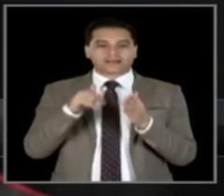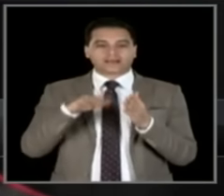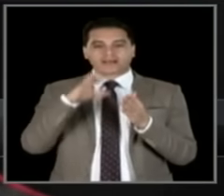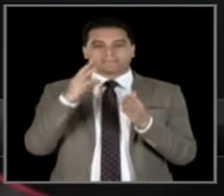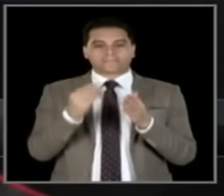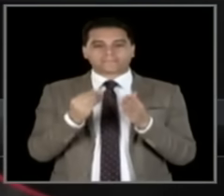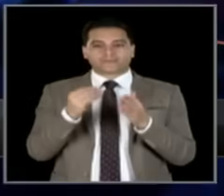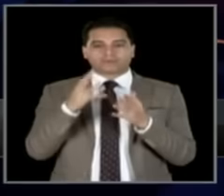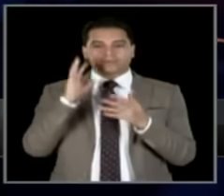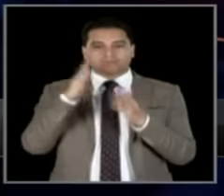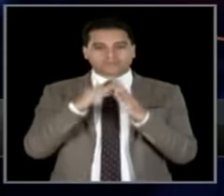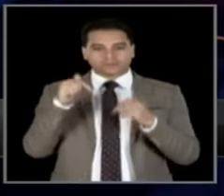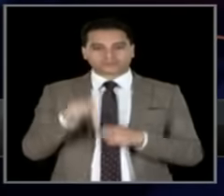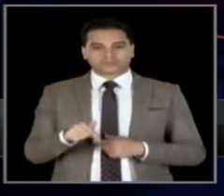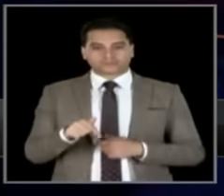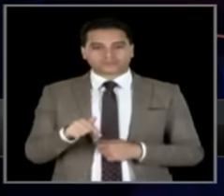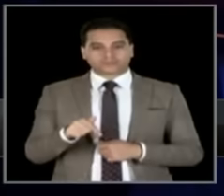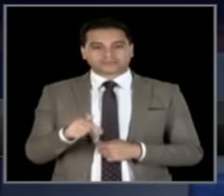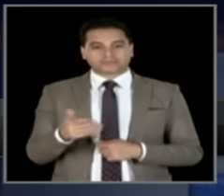كرة اليد؟ مصر.